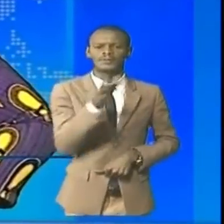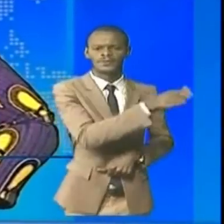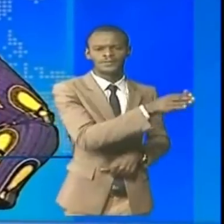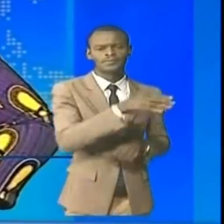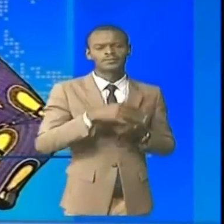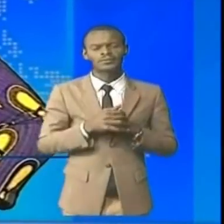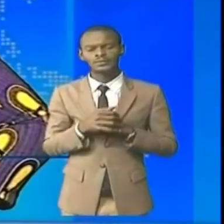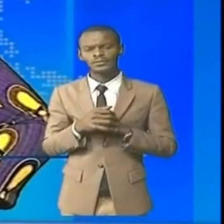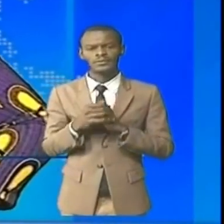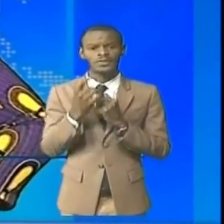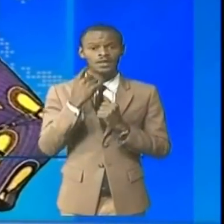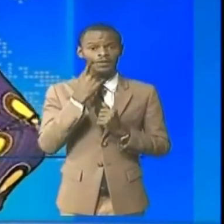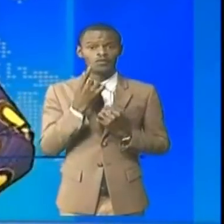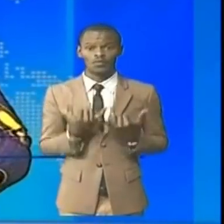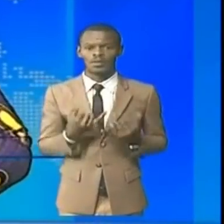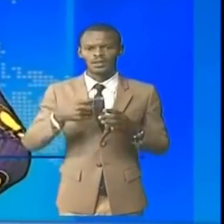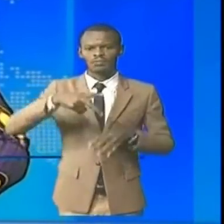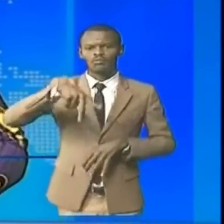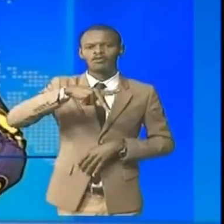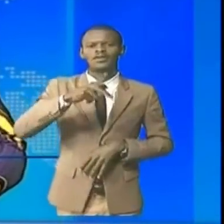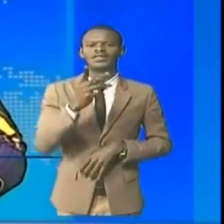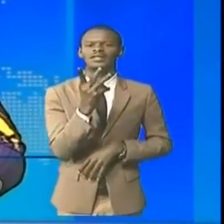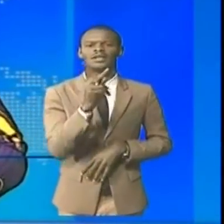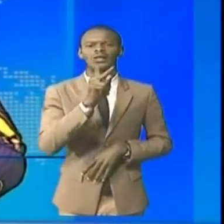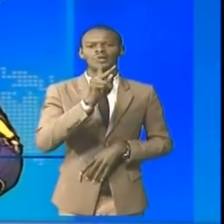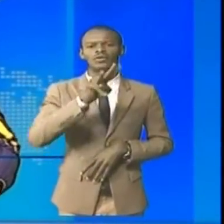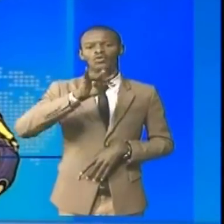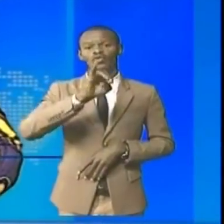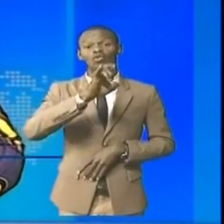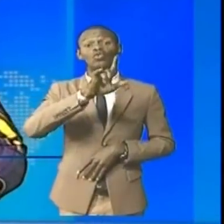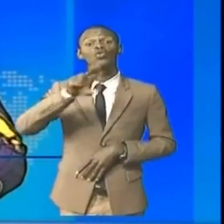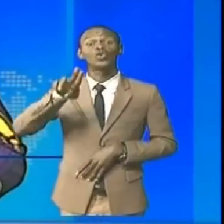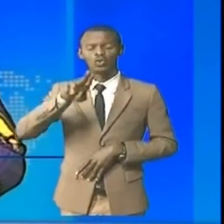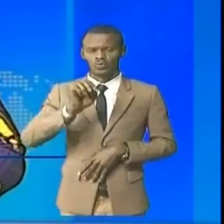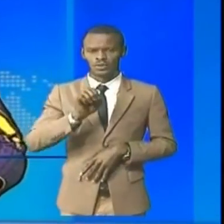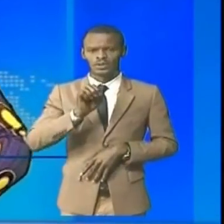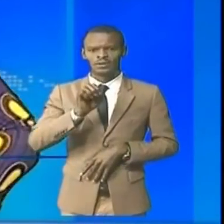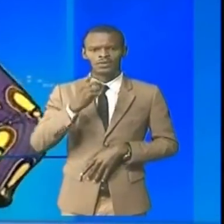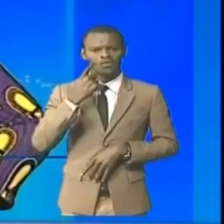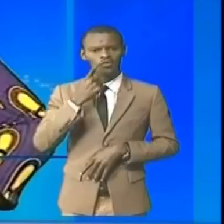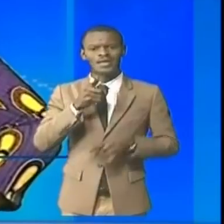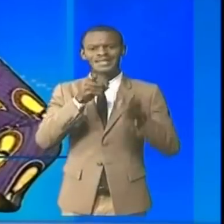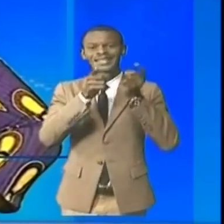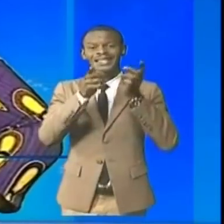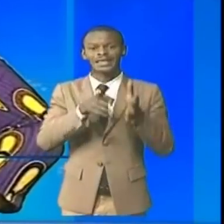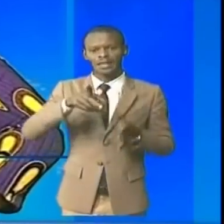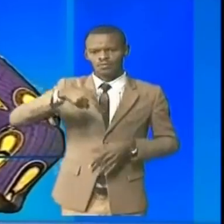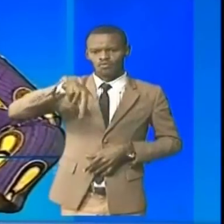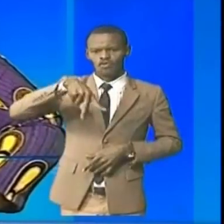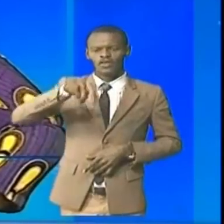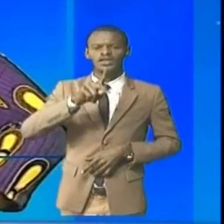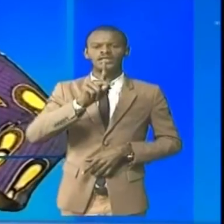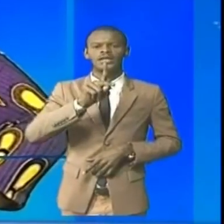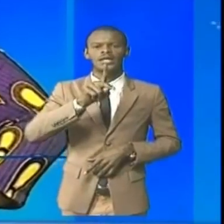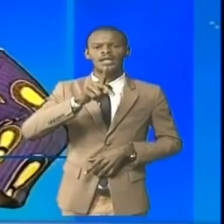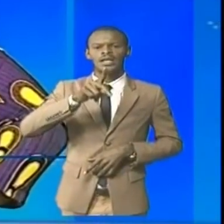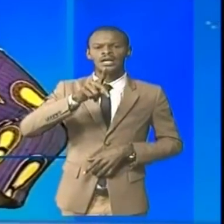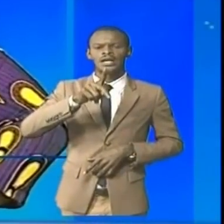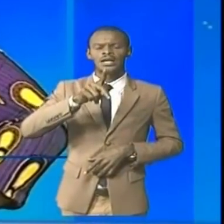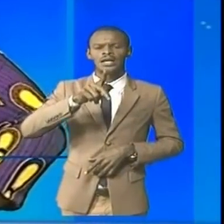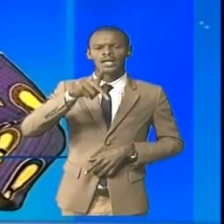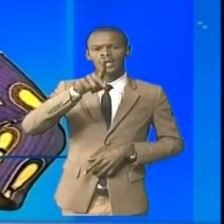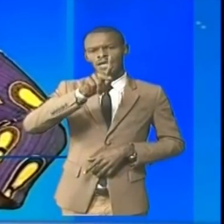Rendons-nous dans la province du Kwilu où le directeur provincial de la DGRAD sensibilise les chefs des divisions sur